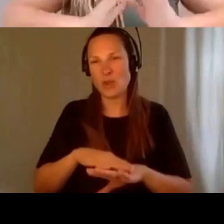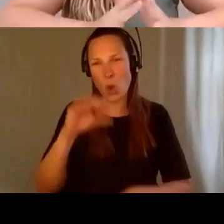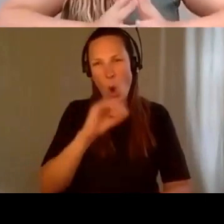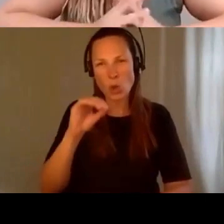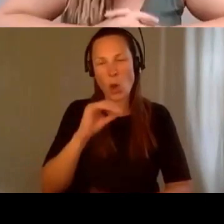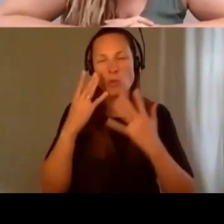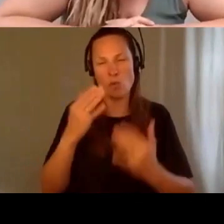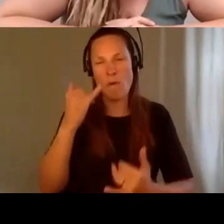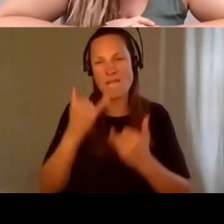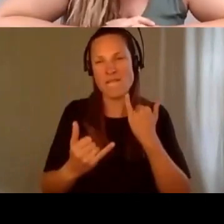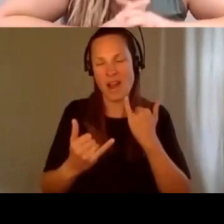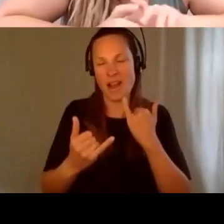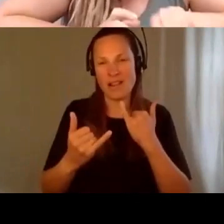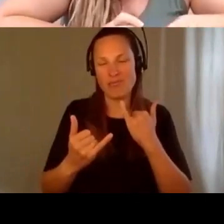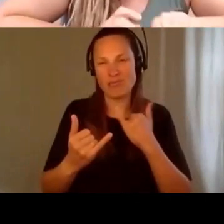pois. Donc,